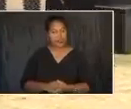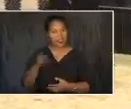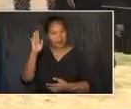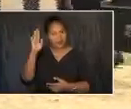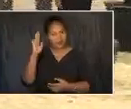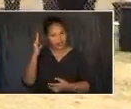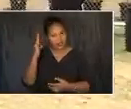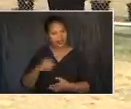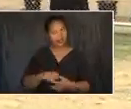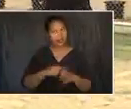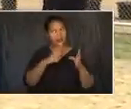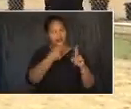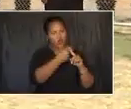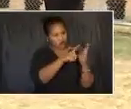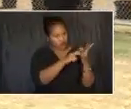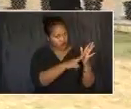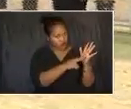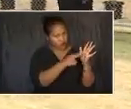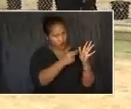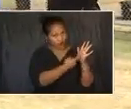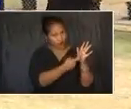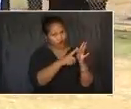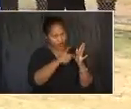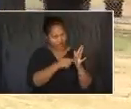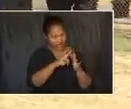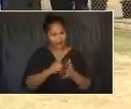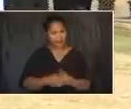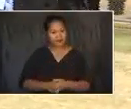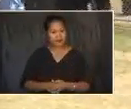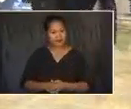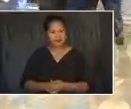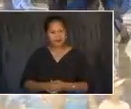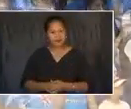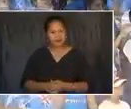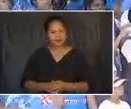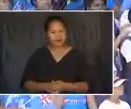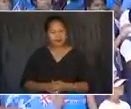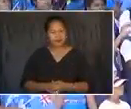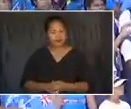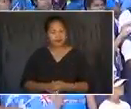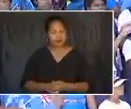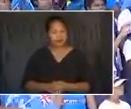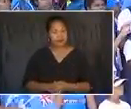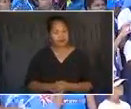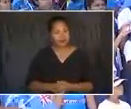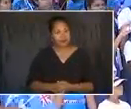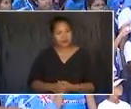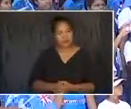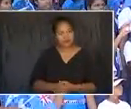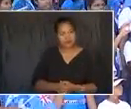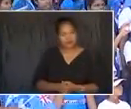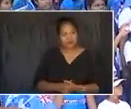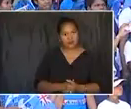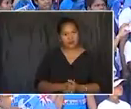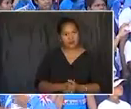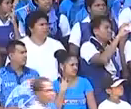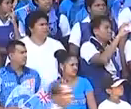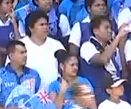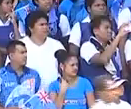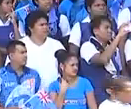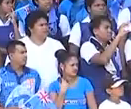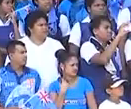General Konrate. तो प्रोग्राम आज का कुछ ऐसा है कि यहाँ पर हमारे मुख्यमंत्री